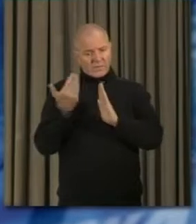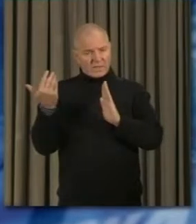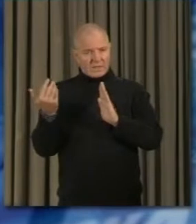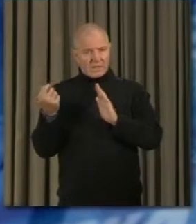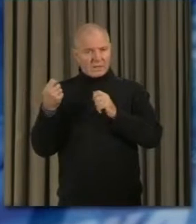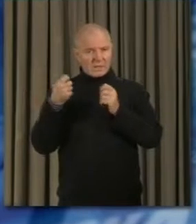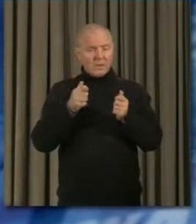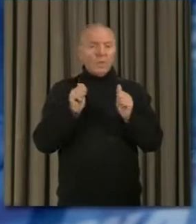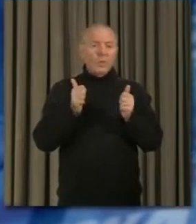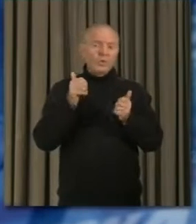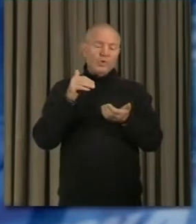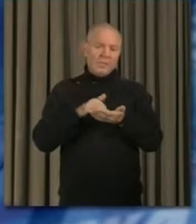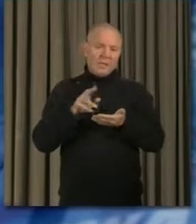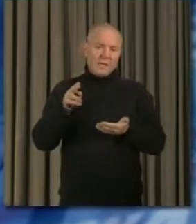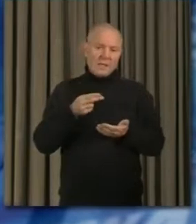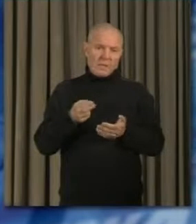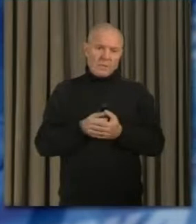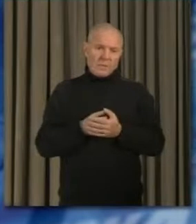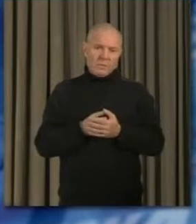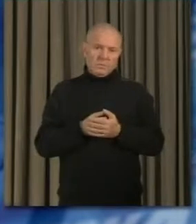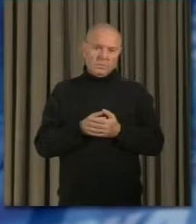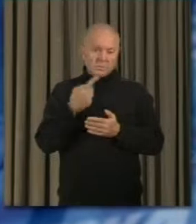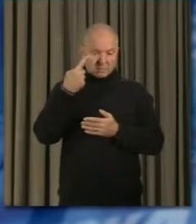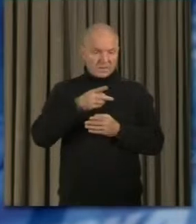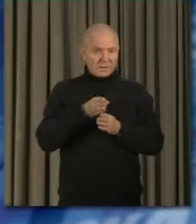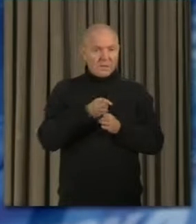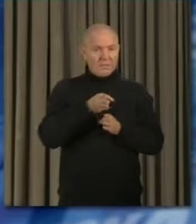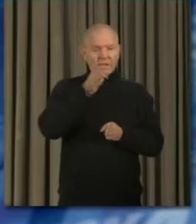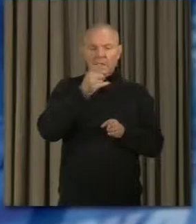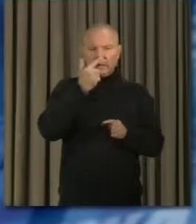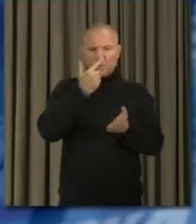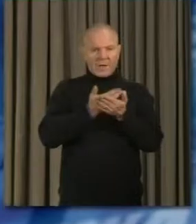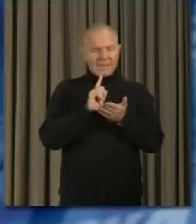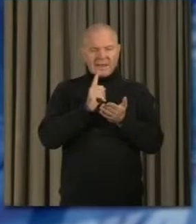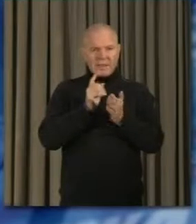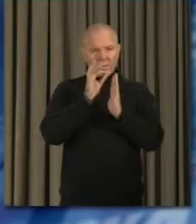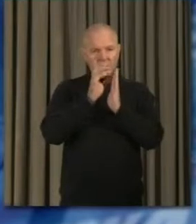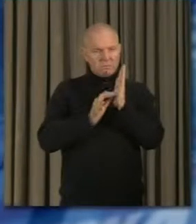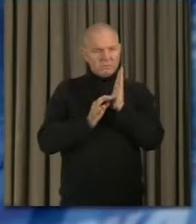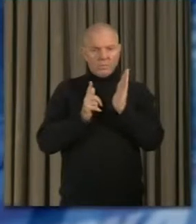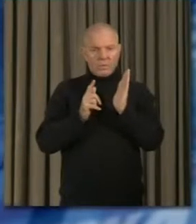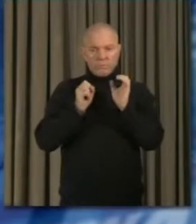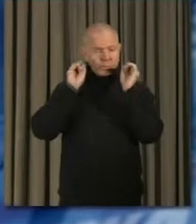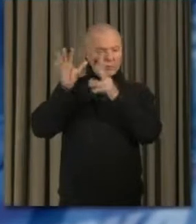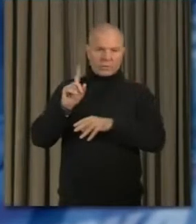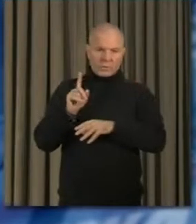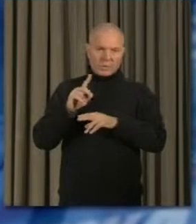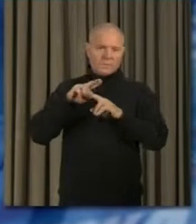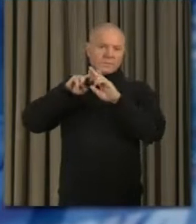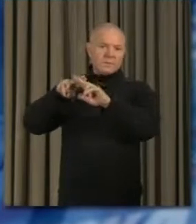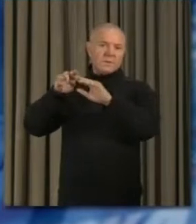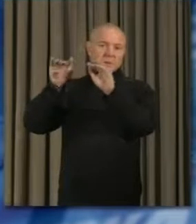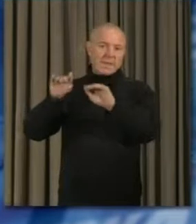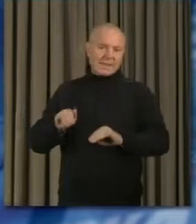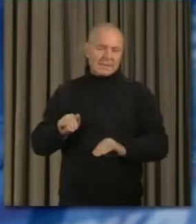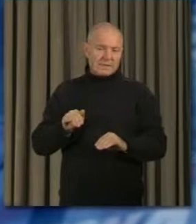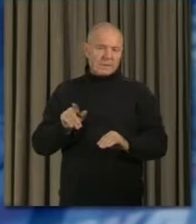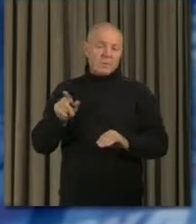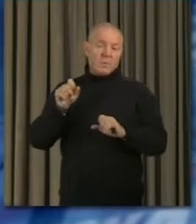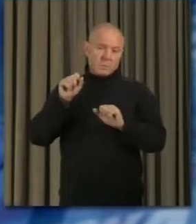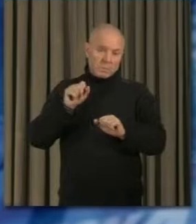stato di circa 11.000 euro. Quelle barriere ha detto non erano a norma. Non sono state buttate via ma sono conservate in magazzino e a breve